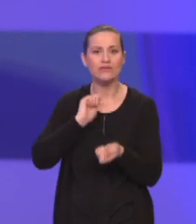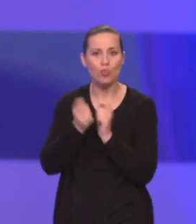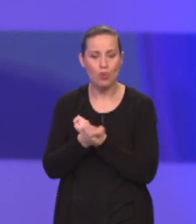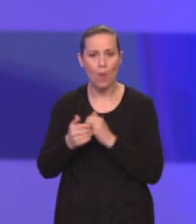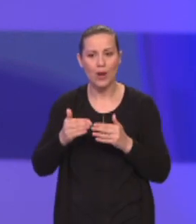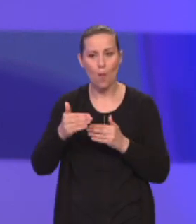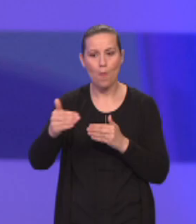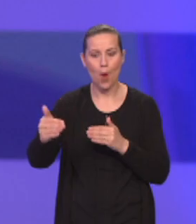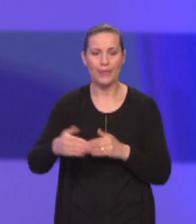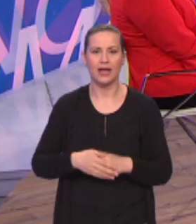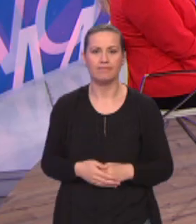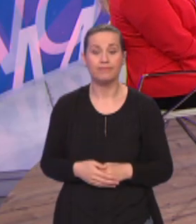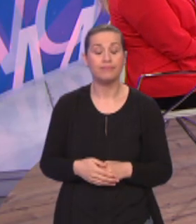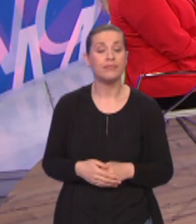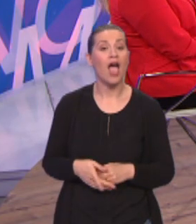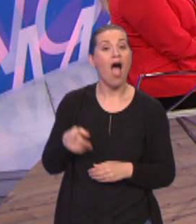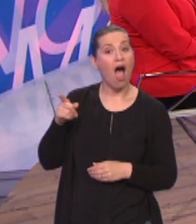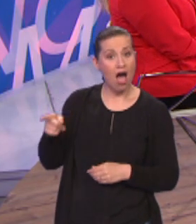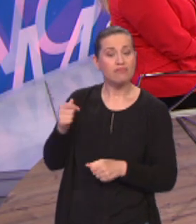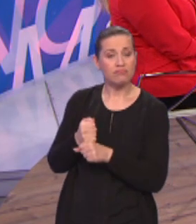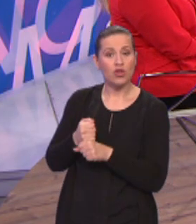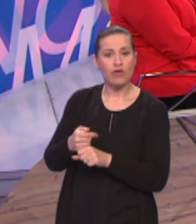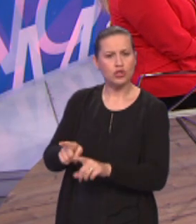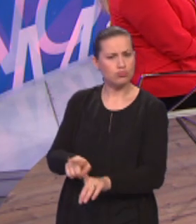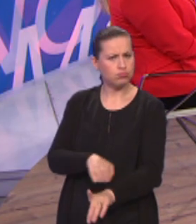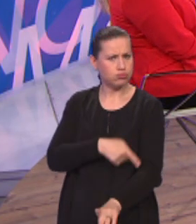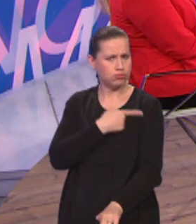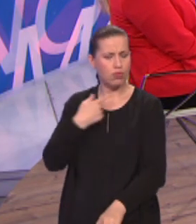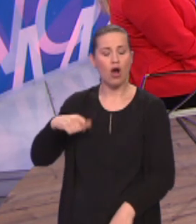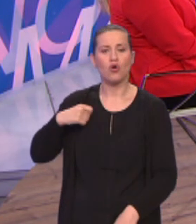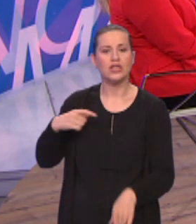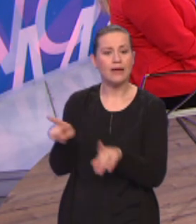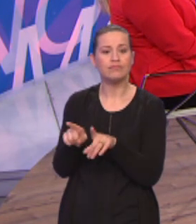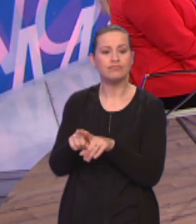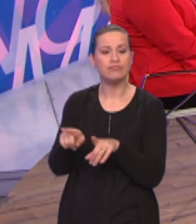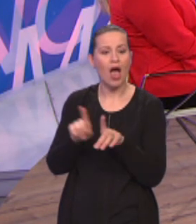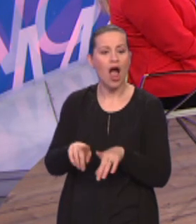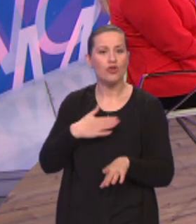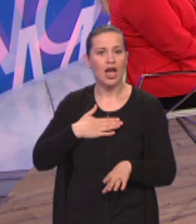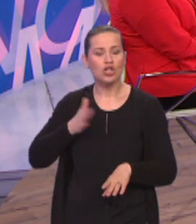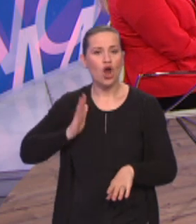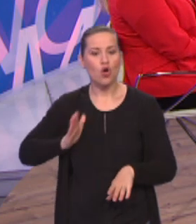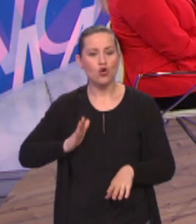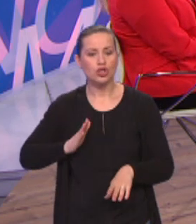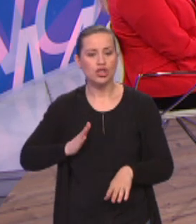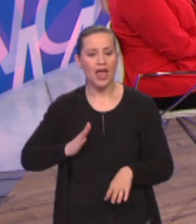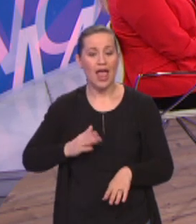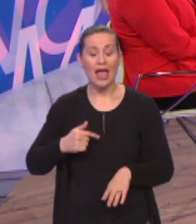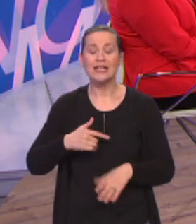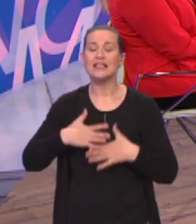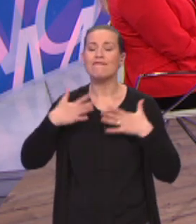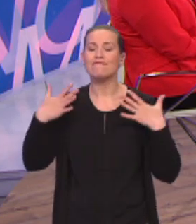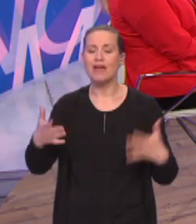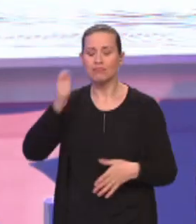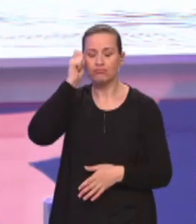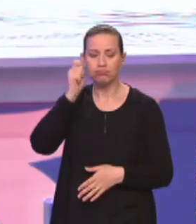pozitivne pomake. Ali to zapravo već radite dugi niz godina, kao i naše sljedeće goće. Prije svega, sa velikim